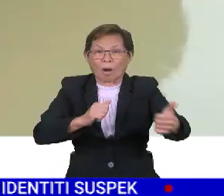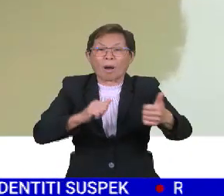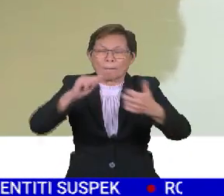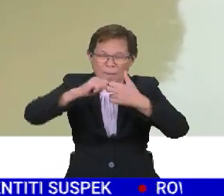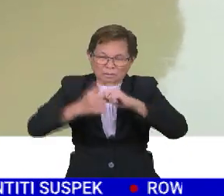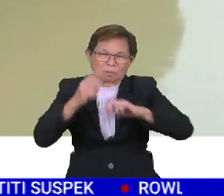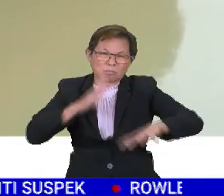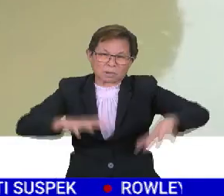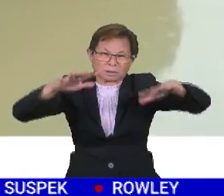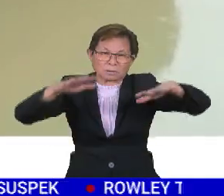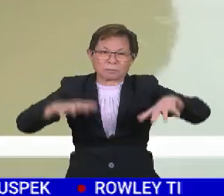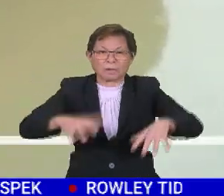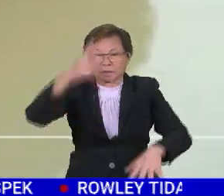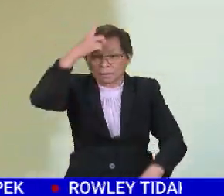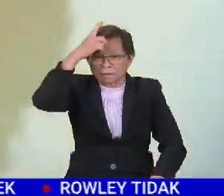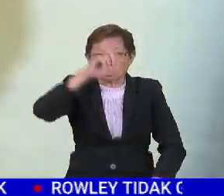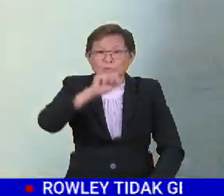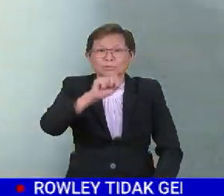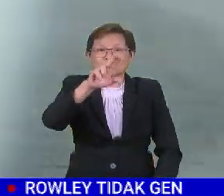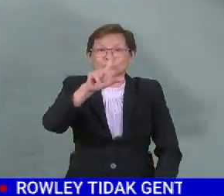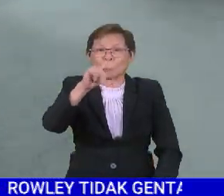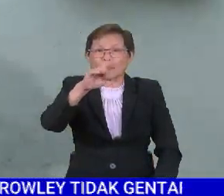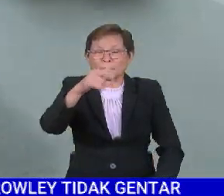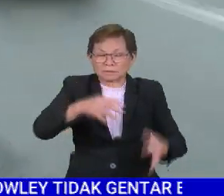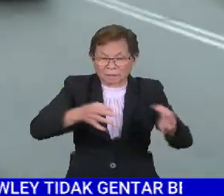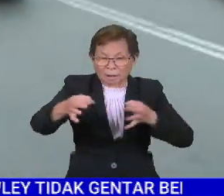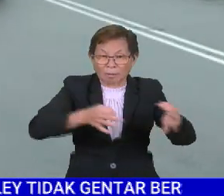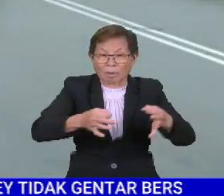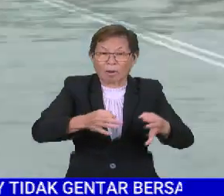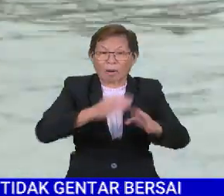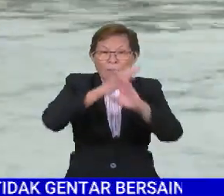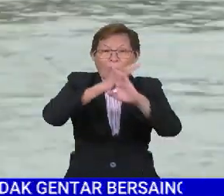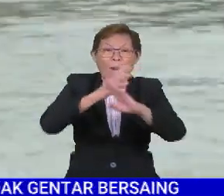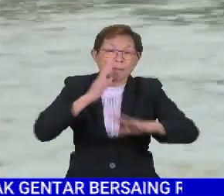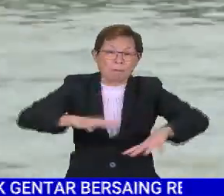banjir. Datuk Seri Sulaiman menjelaskan projek tebatan